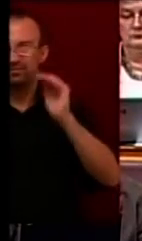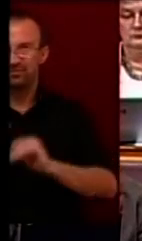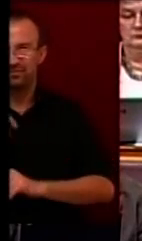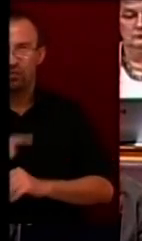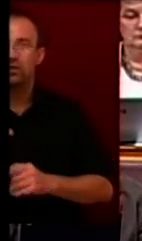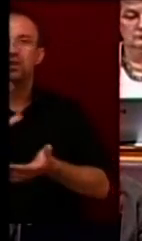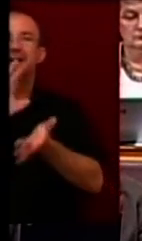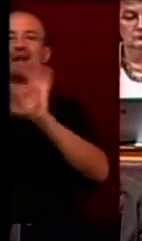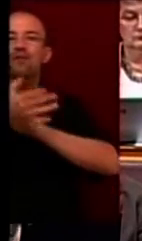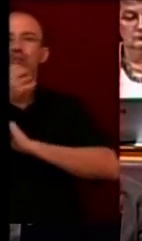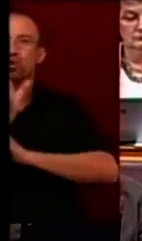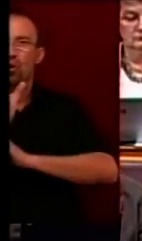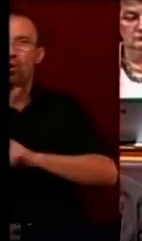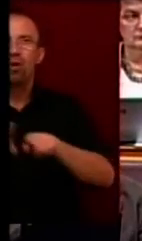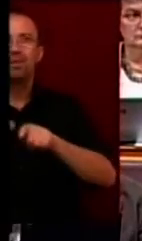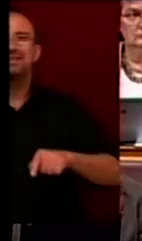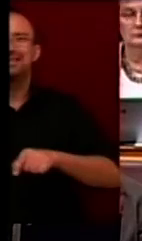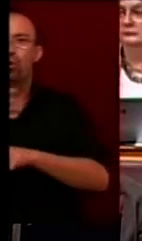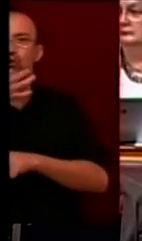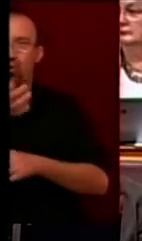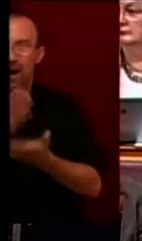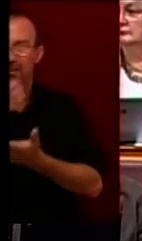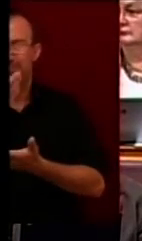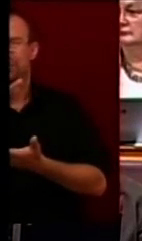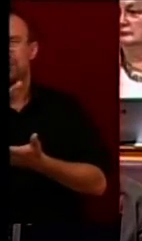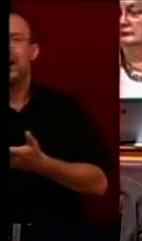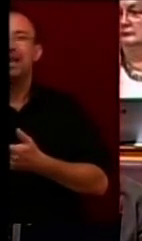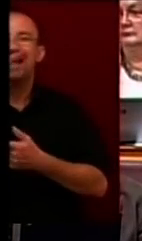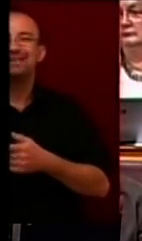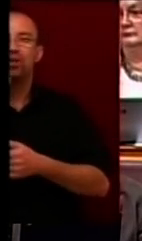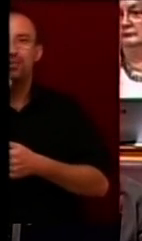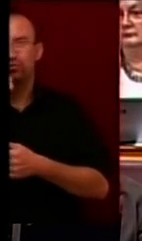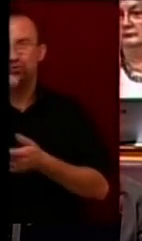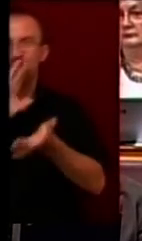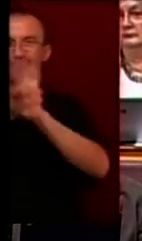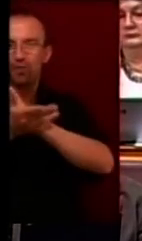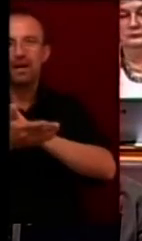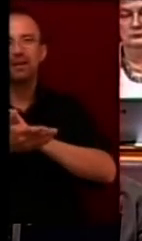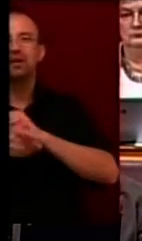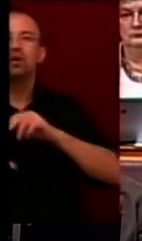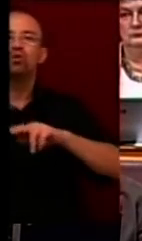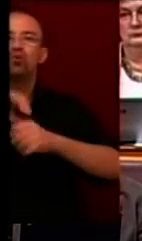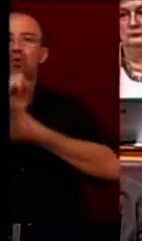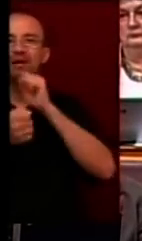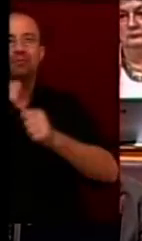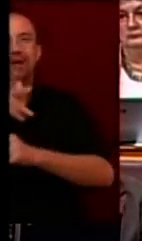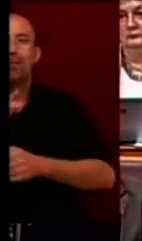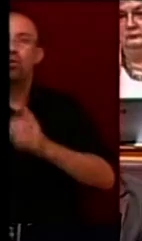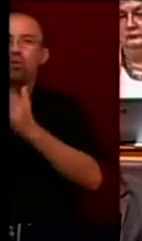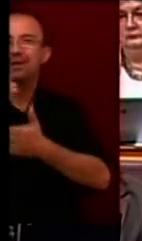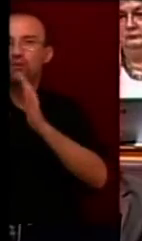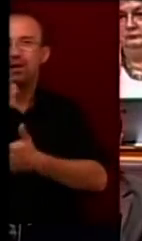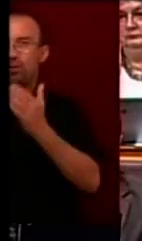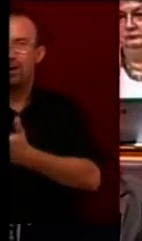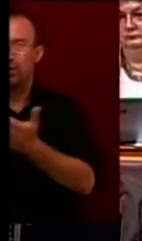A reform szót szinte szitokszóvá tették a látszat reformerek, a túlmozgásos naponta újítók. Tisztelt államtitkár